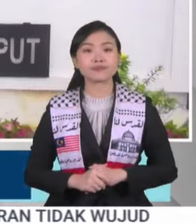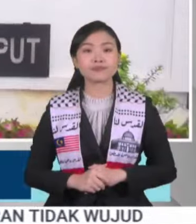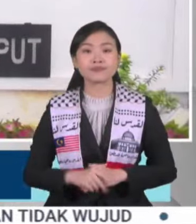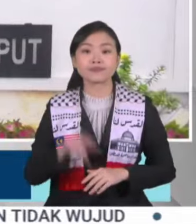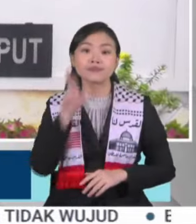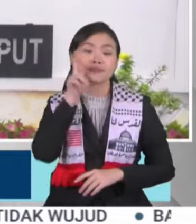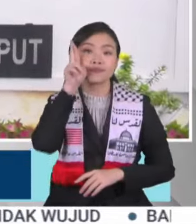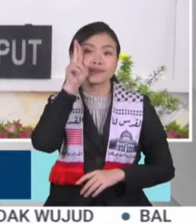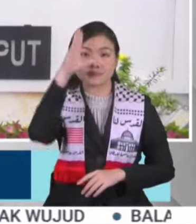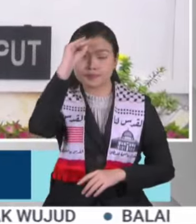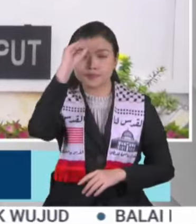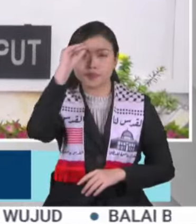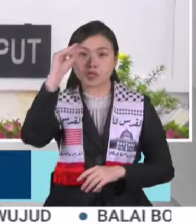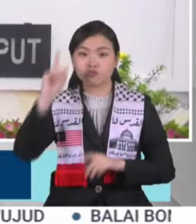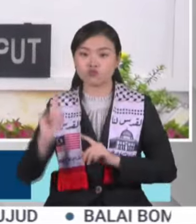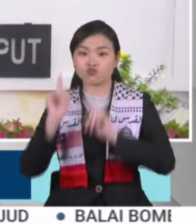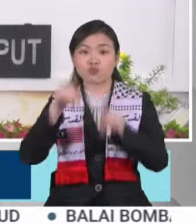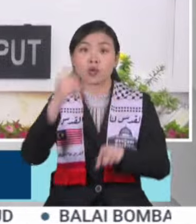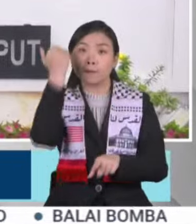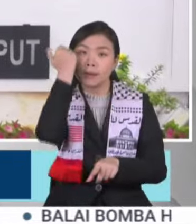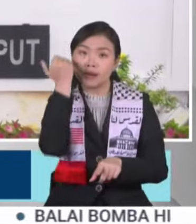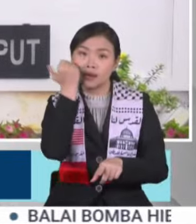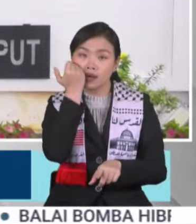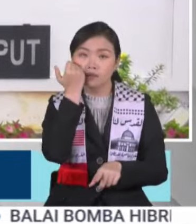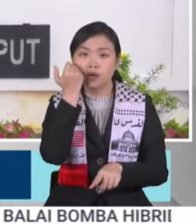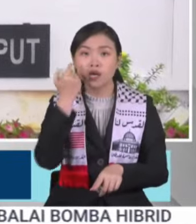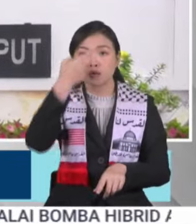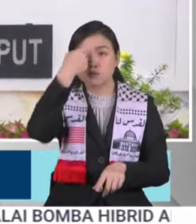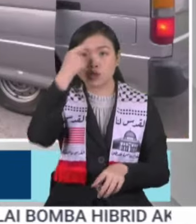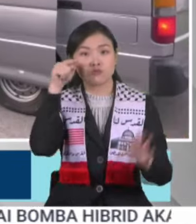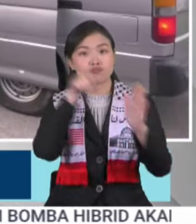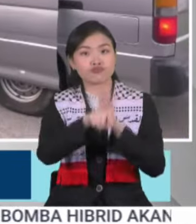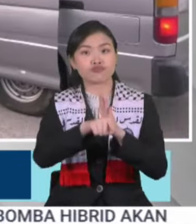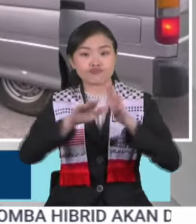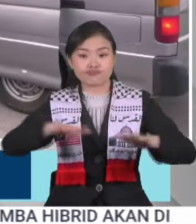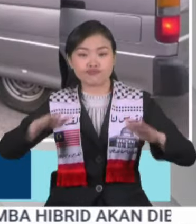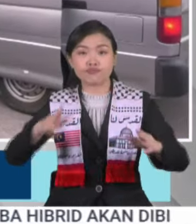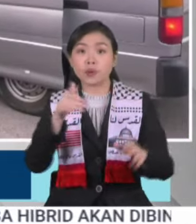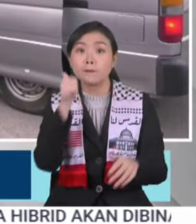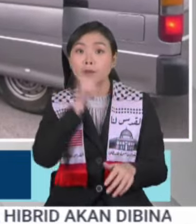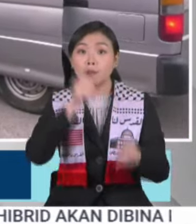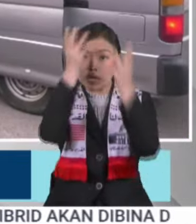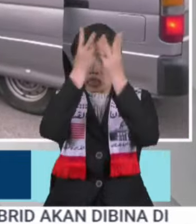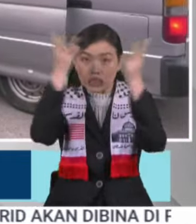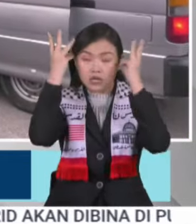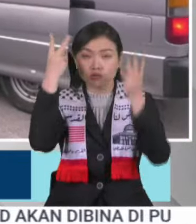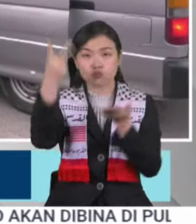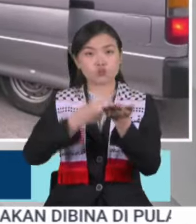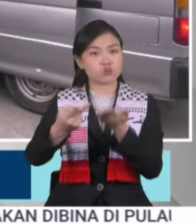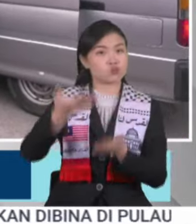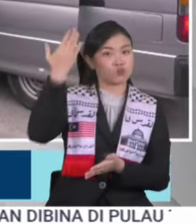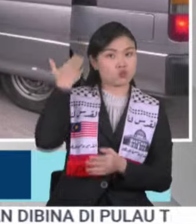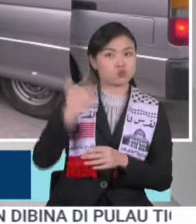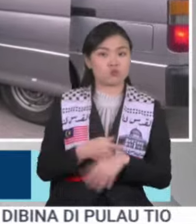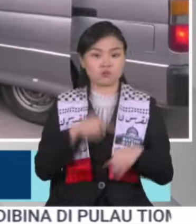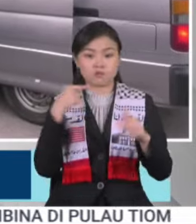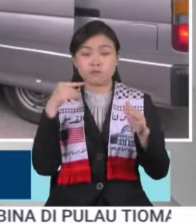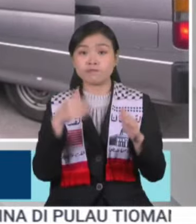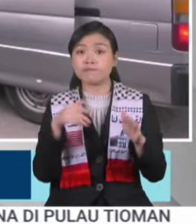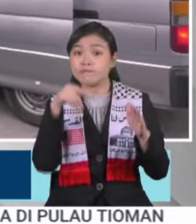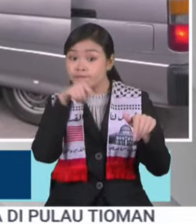Remaja lelaki dihadapkan ke Mahkamah Majistret Sungai Siput atas pertuduhan membunuh kanak-kanak perempuan orang asli 2 minggu lalu. Tertuduh